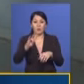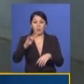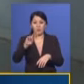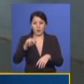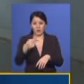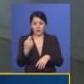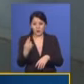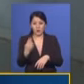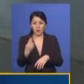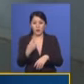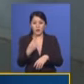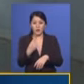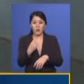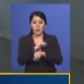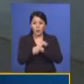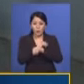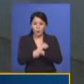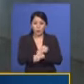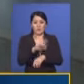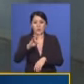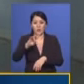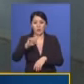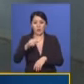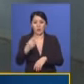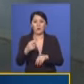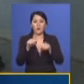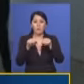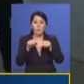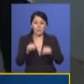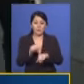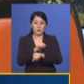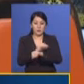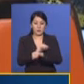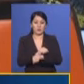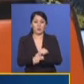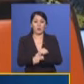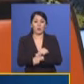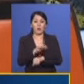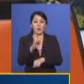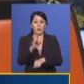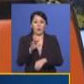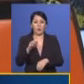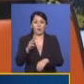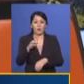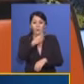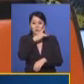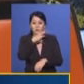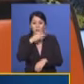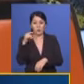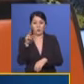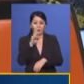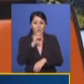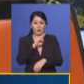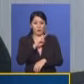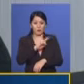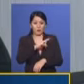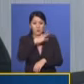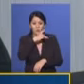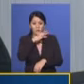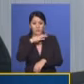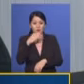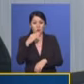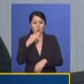намысын, ұлтының мүддесін, ұлтының құқығын қорғау. Жақсыбай Самрат көп жылдық еңбегі барысында талай